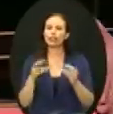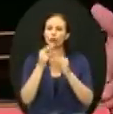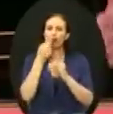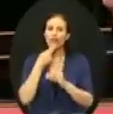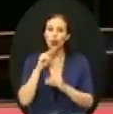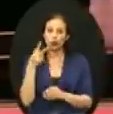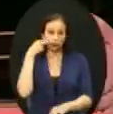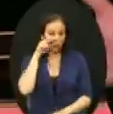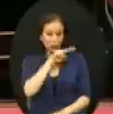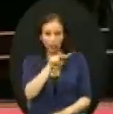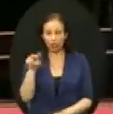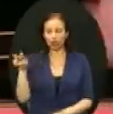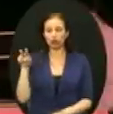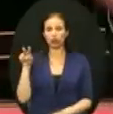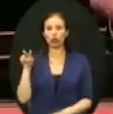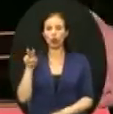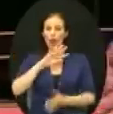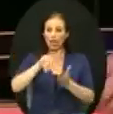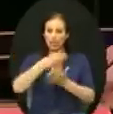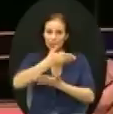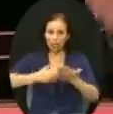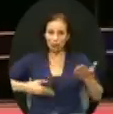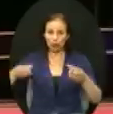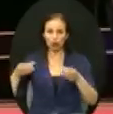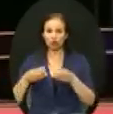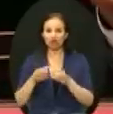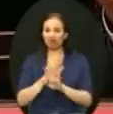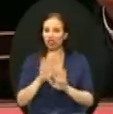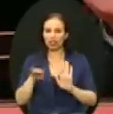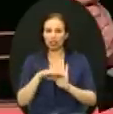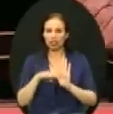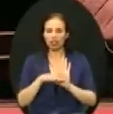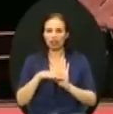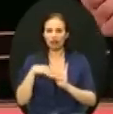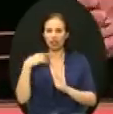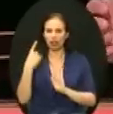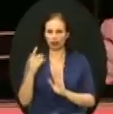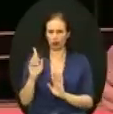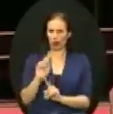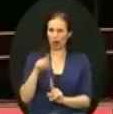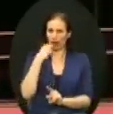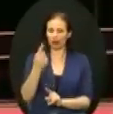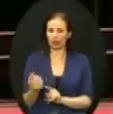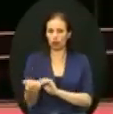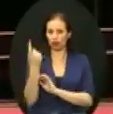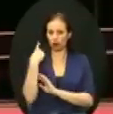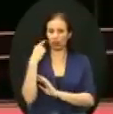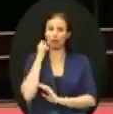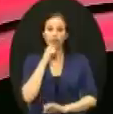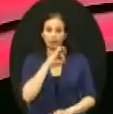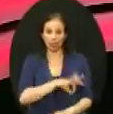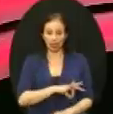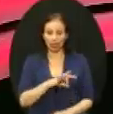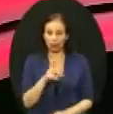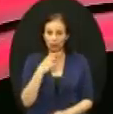ואת מסתכלת על כל הסכמים הקואליציוניים, אין שם אפילו לא סעיף אחד שמדבר על הרוסי. הוא לא אמר את זה בשבוע שעבר. כשהוא אמר, כשליברמן בשבוע